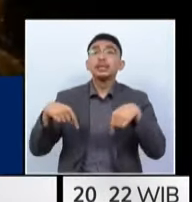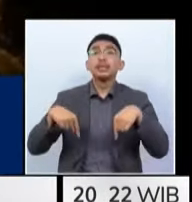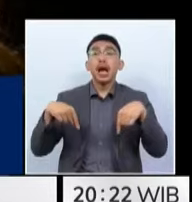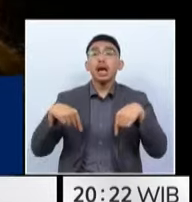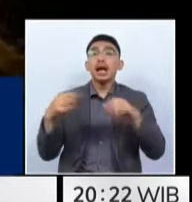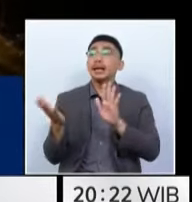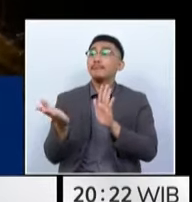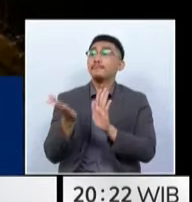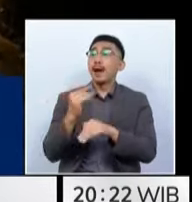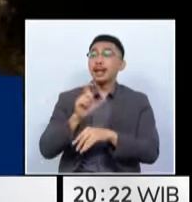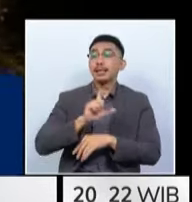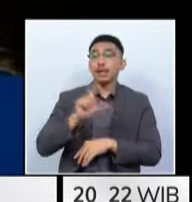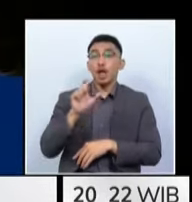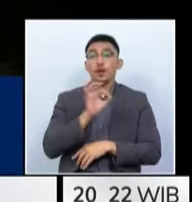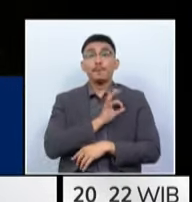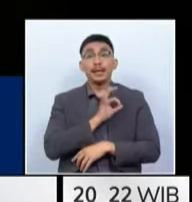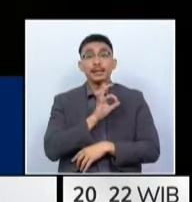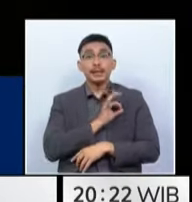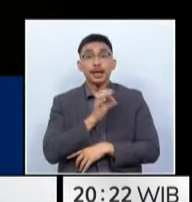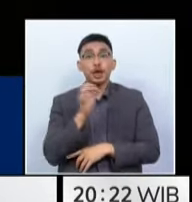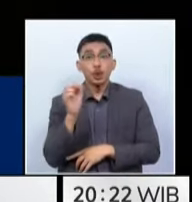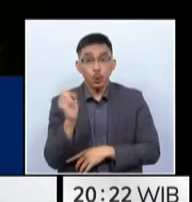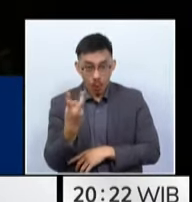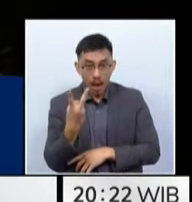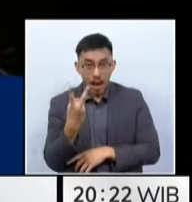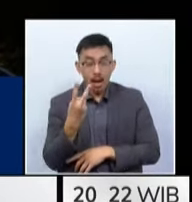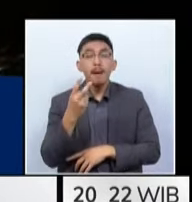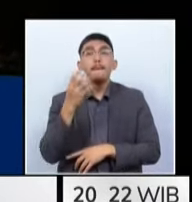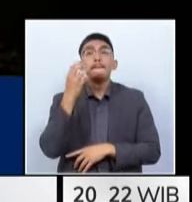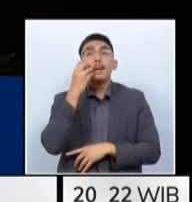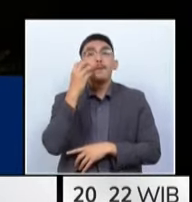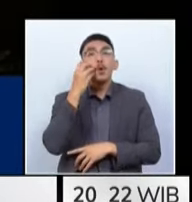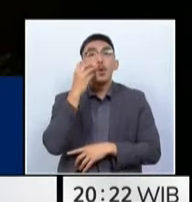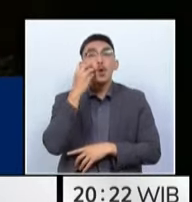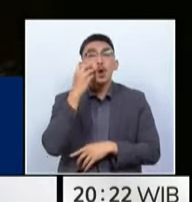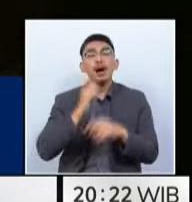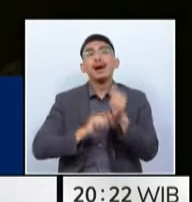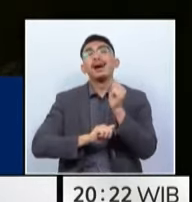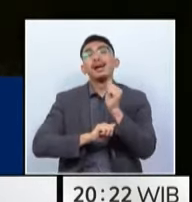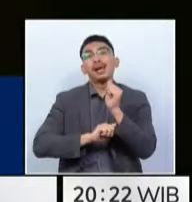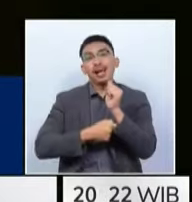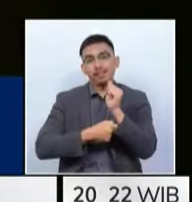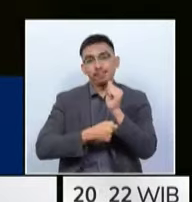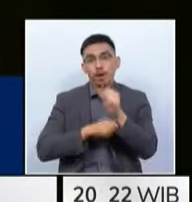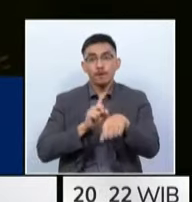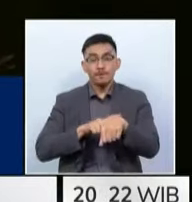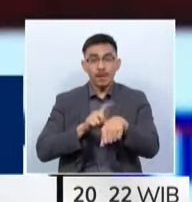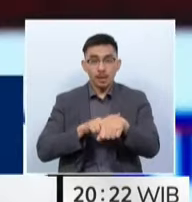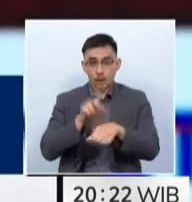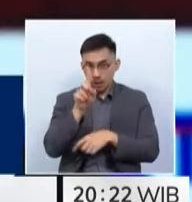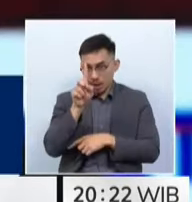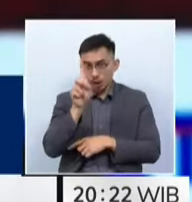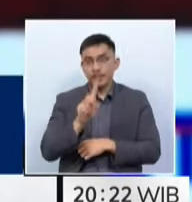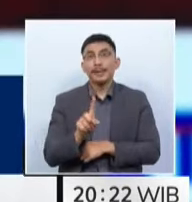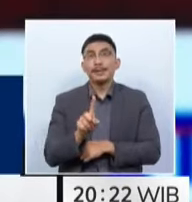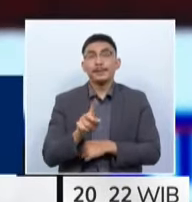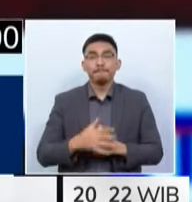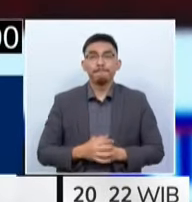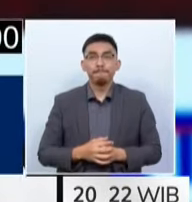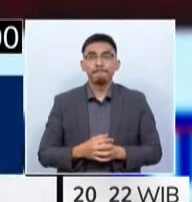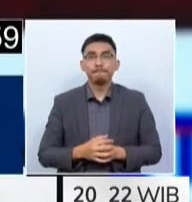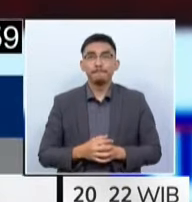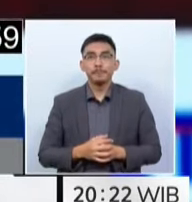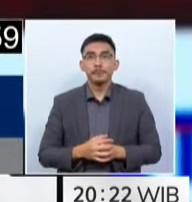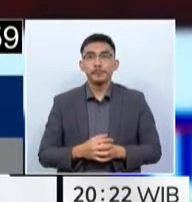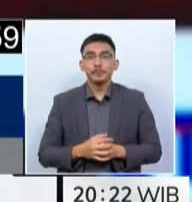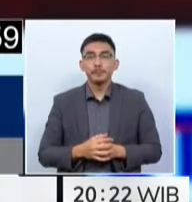nomor urut du Bapak prabo Subianto untuk merespon tanggapan dari kedua capres waktu Bapak 1 menit silakan saya